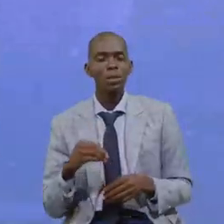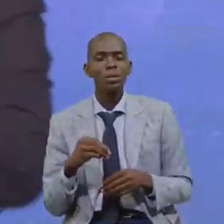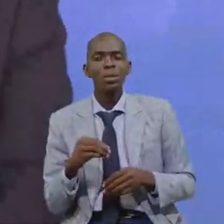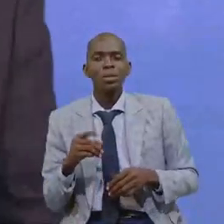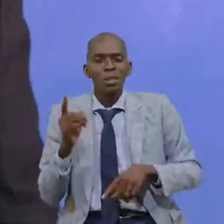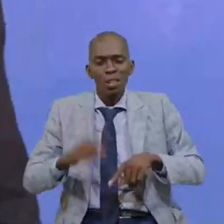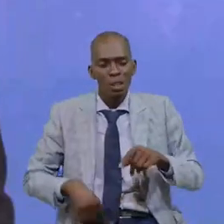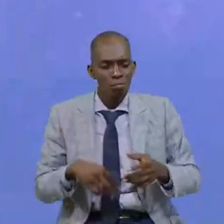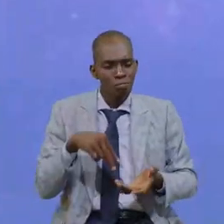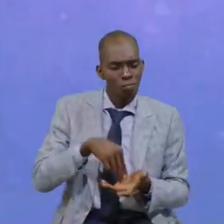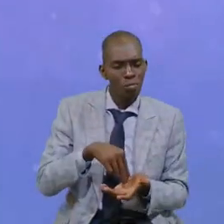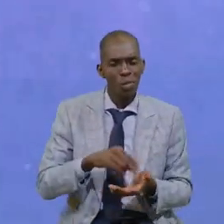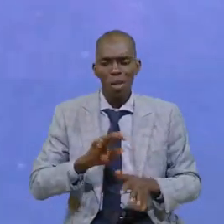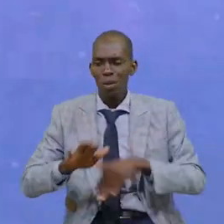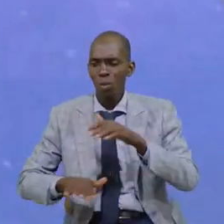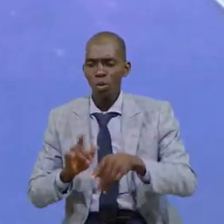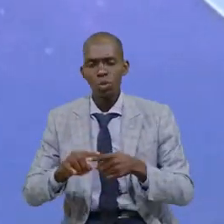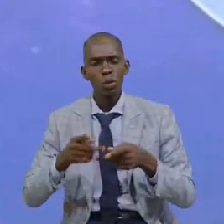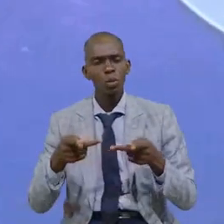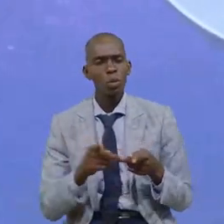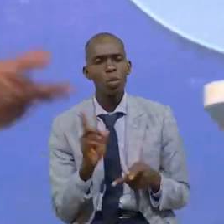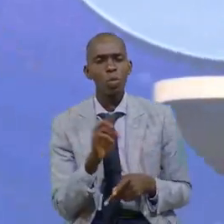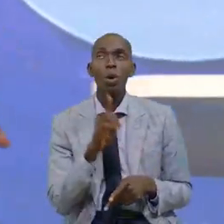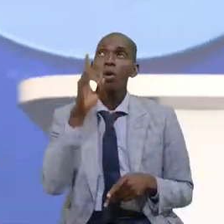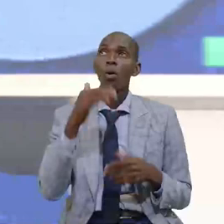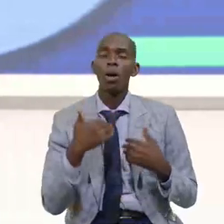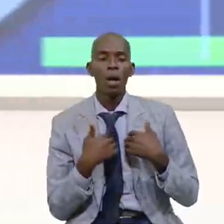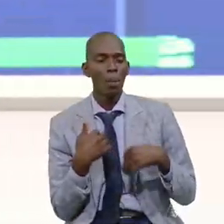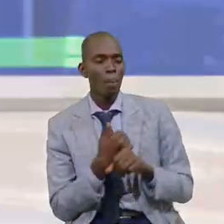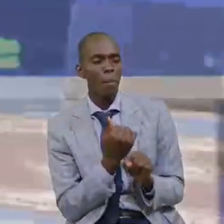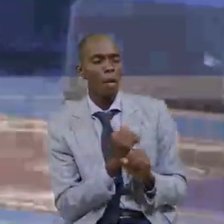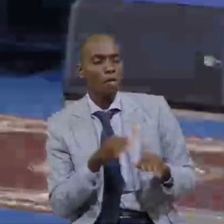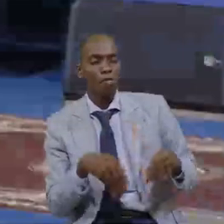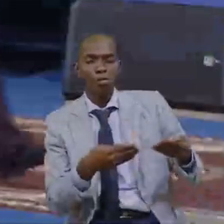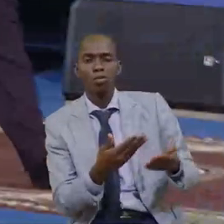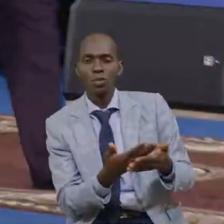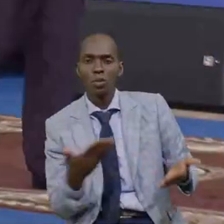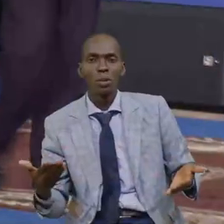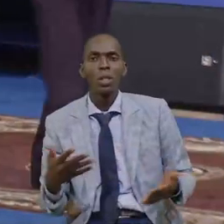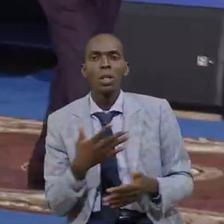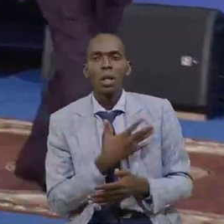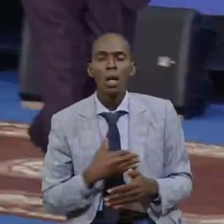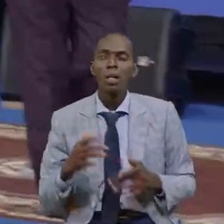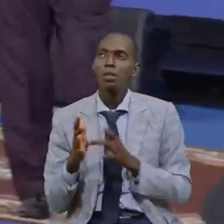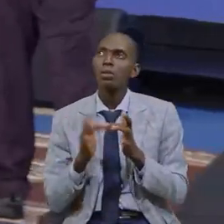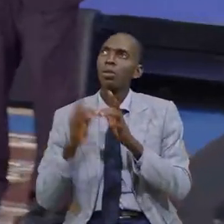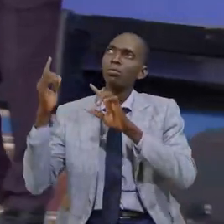pour marcher et aller là où la provision du Seigneur se trouvait. Alors il a dit, je descendrai, je viendrai,